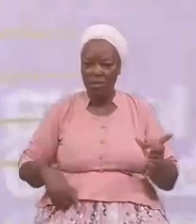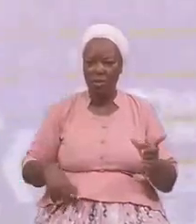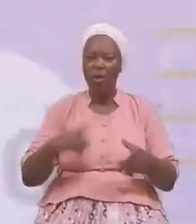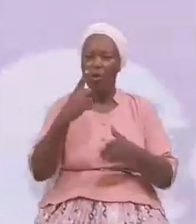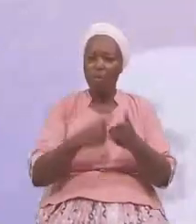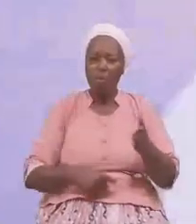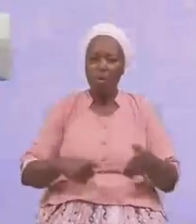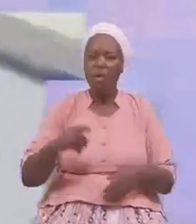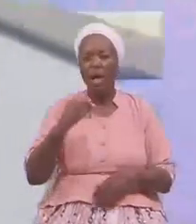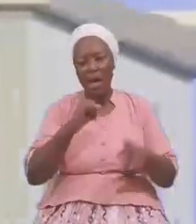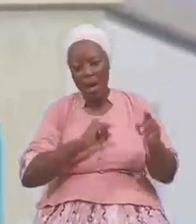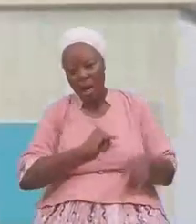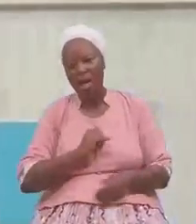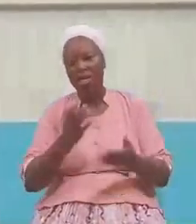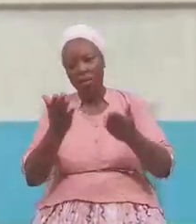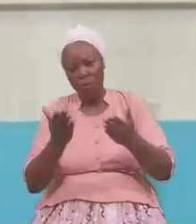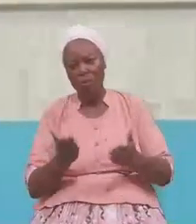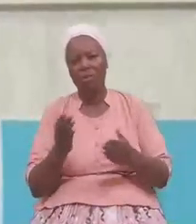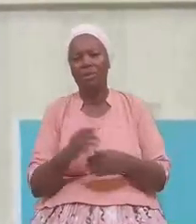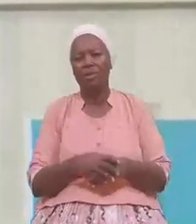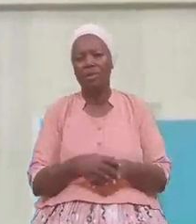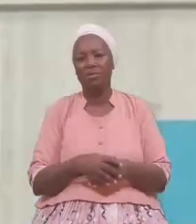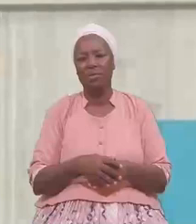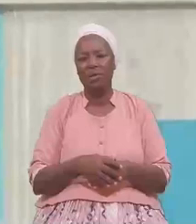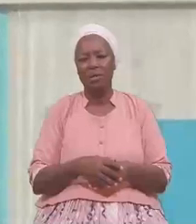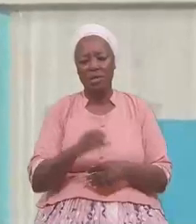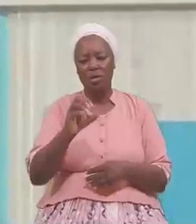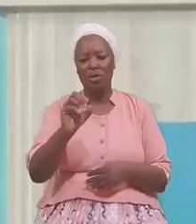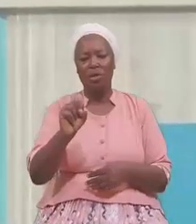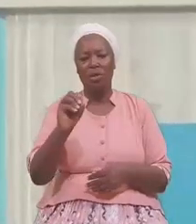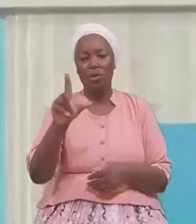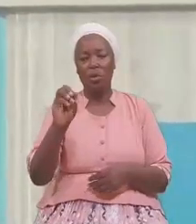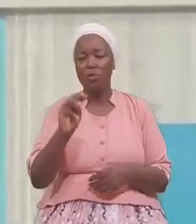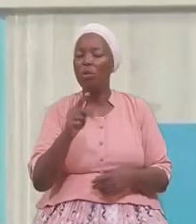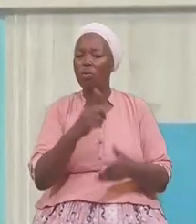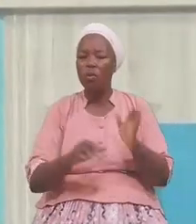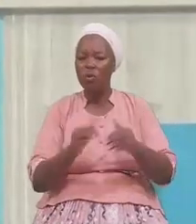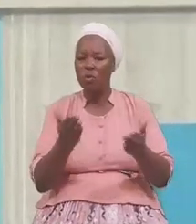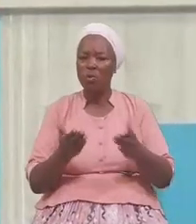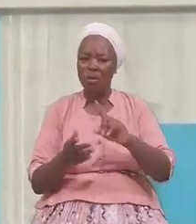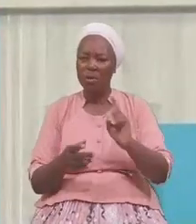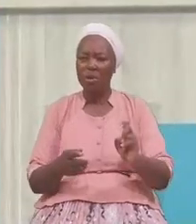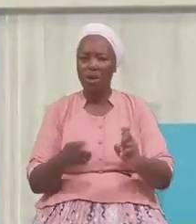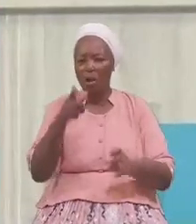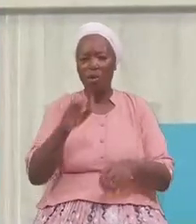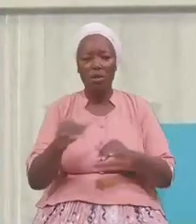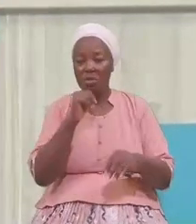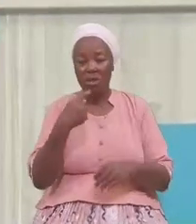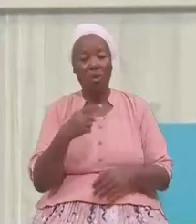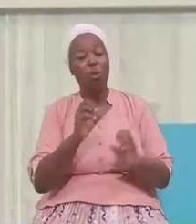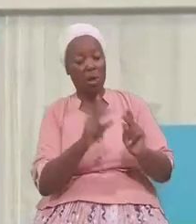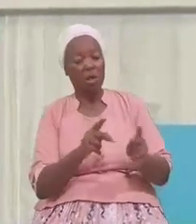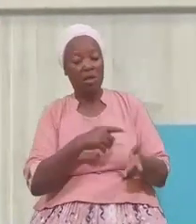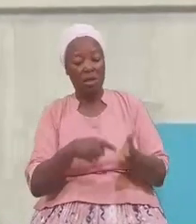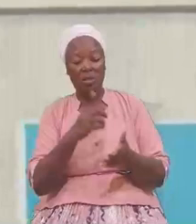veux. Salomon, que veux-tu ? Dieu n'a pas dit, « D'accord, voici ce que je veux te faire. » Non, il